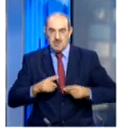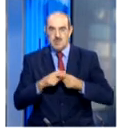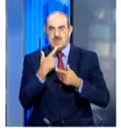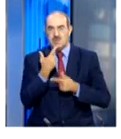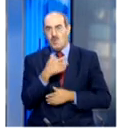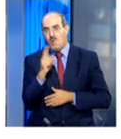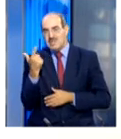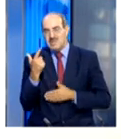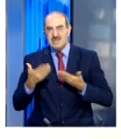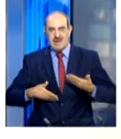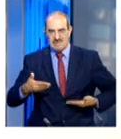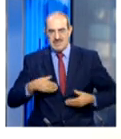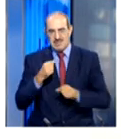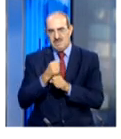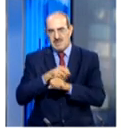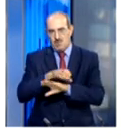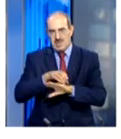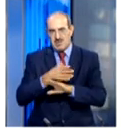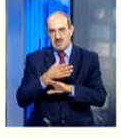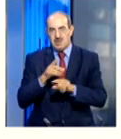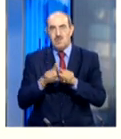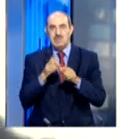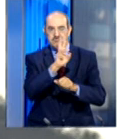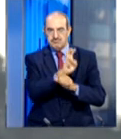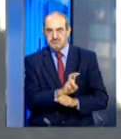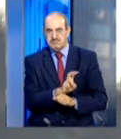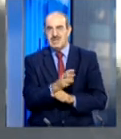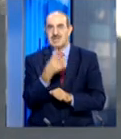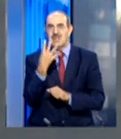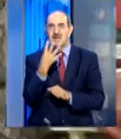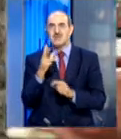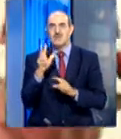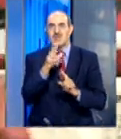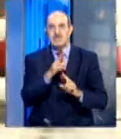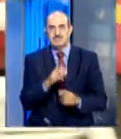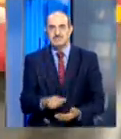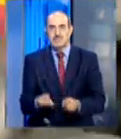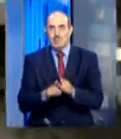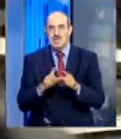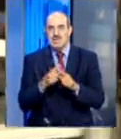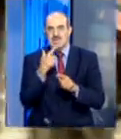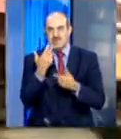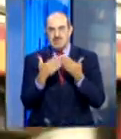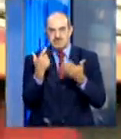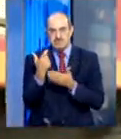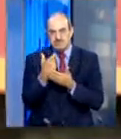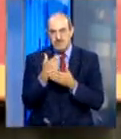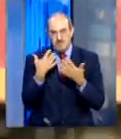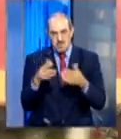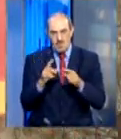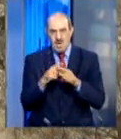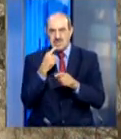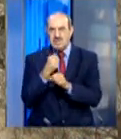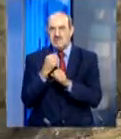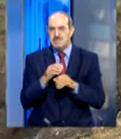ومصالح أخرى تابعة للولاية. سخرنا 4 طائرات. رغم ضبط هذه الحرائق تبقى اليقظة